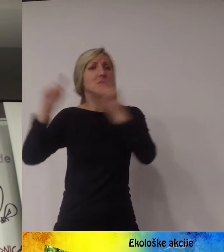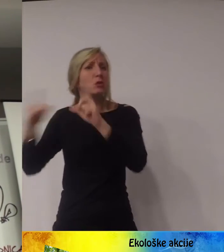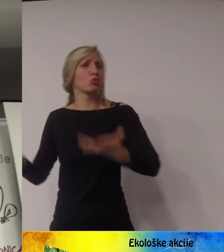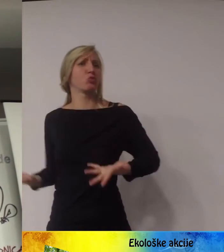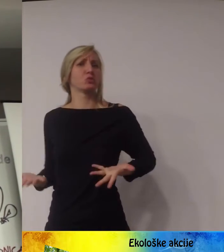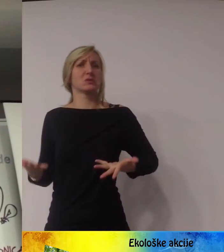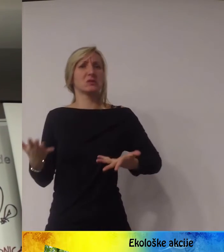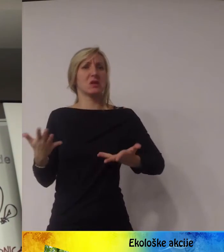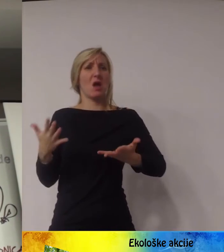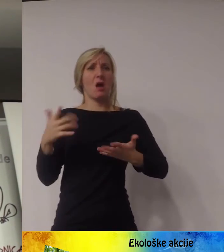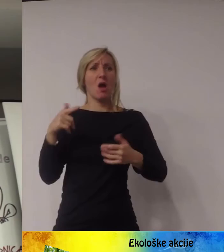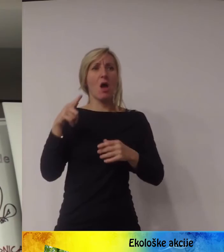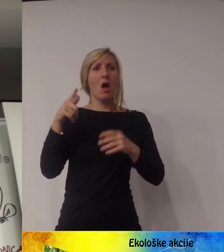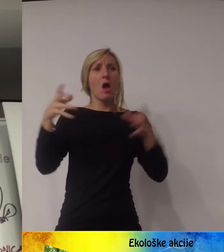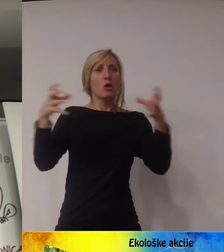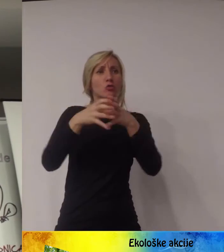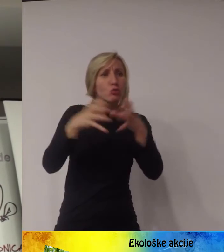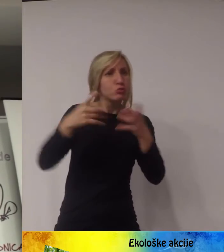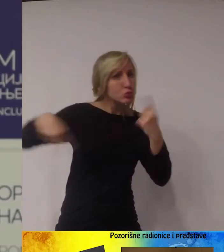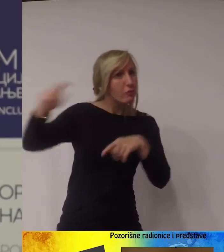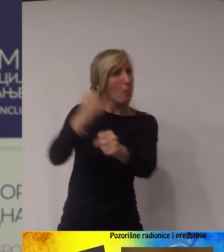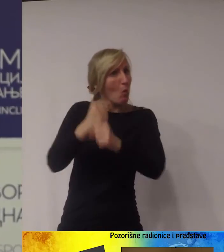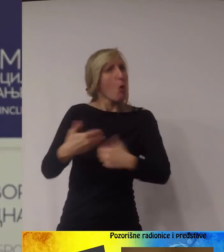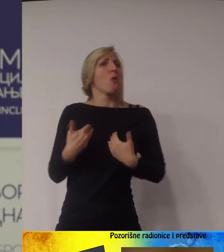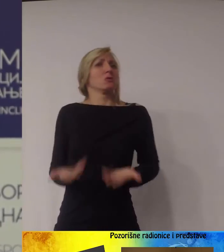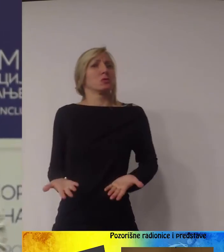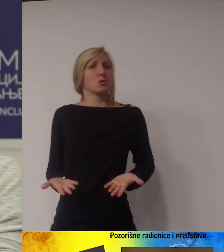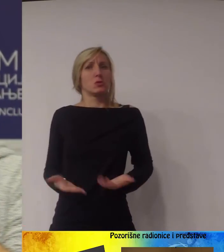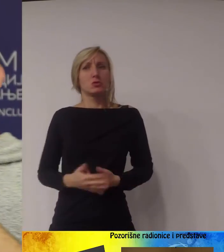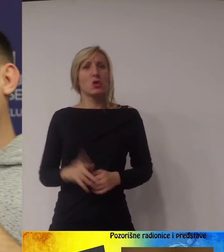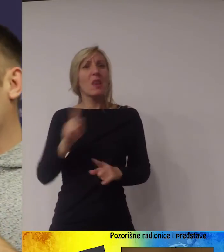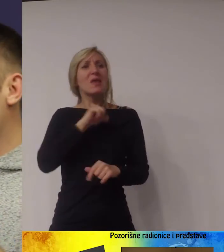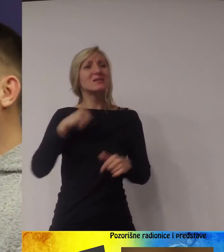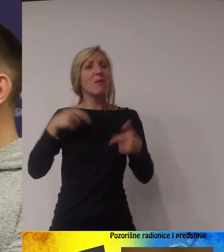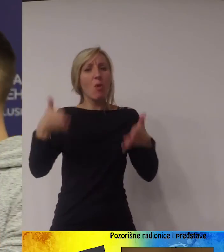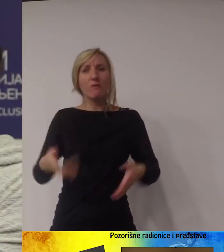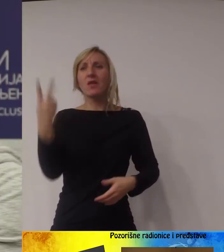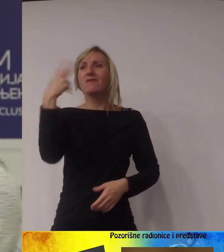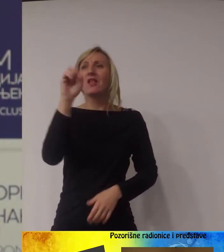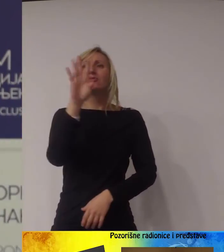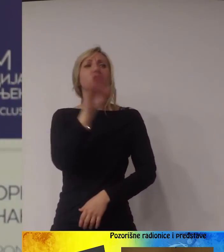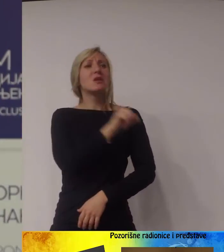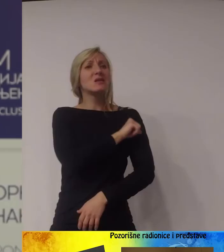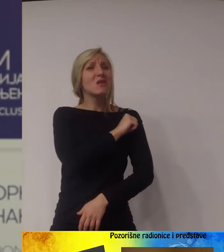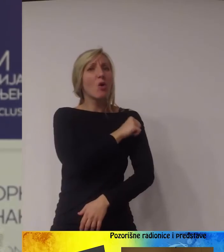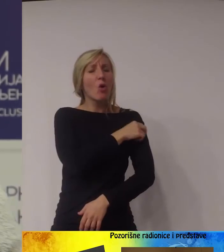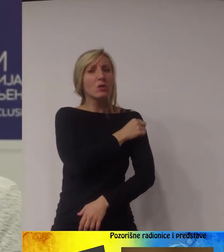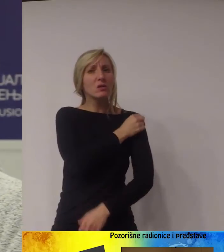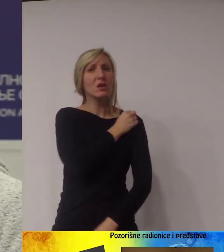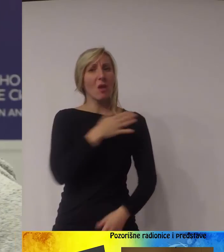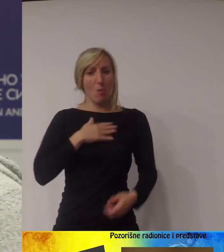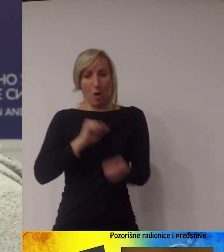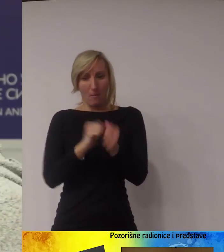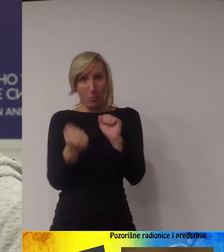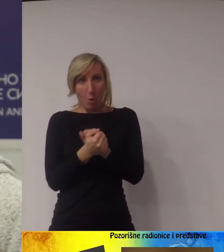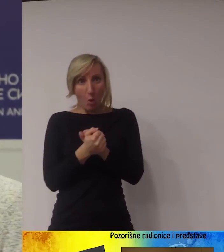svih nivoa društva. I ne samo ovde, od 2014. godine Moju borbu i naš